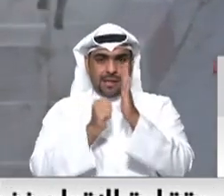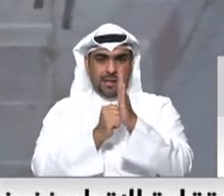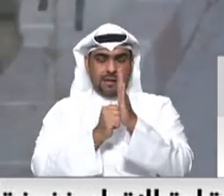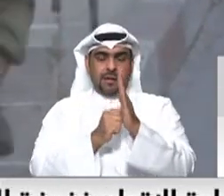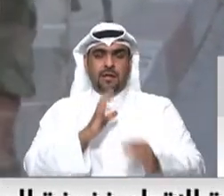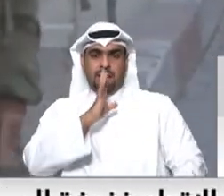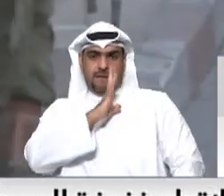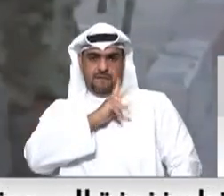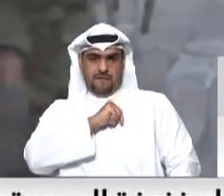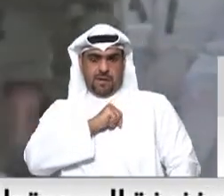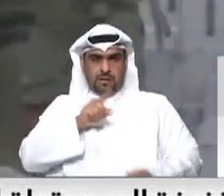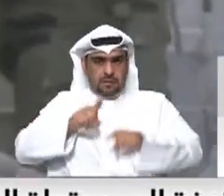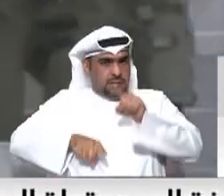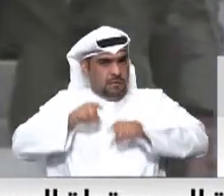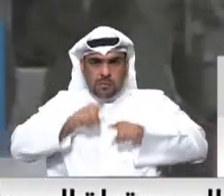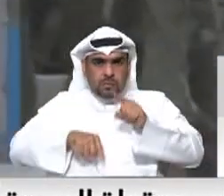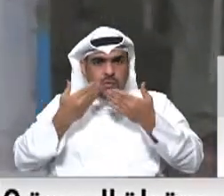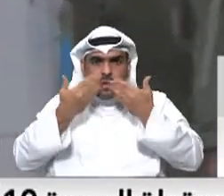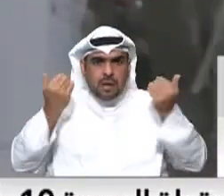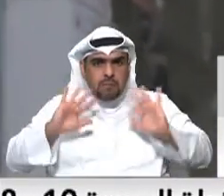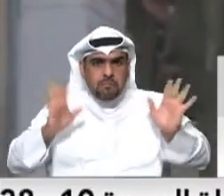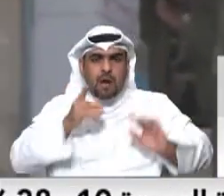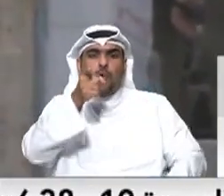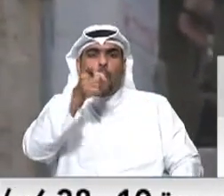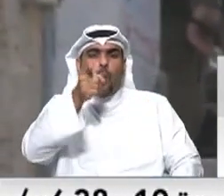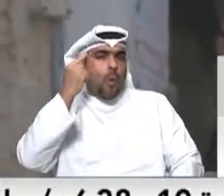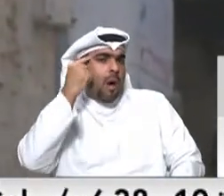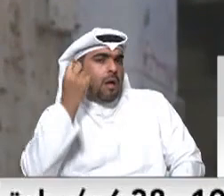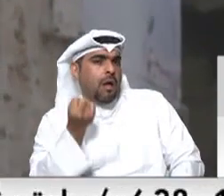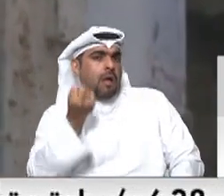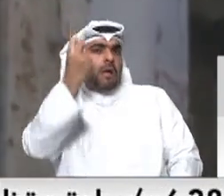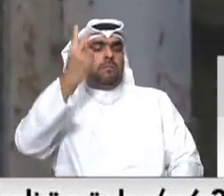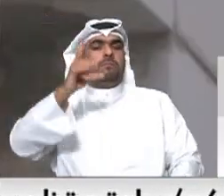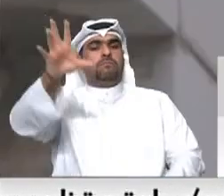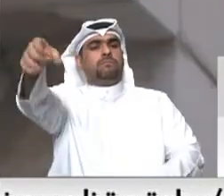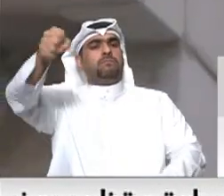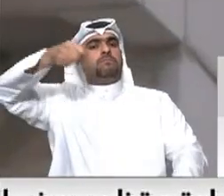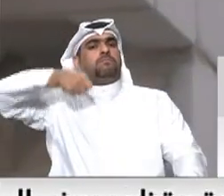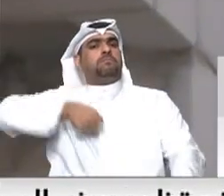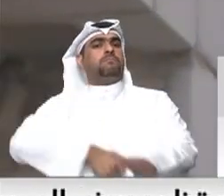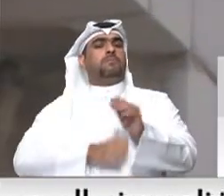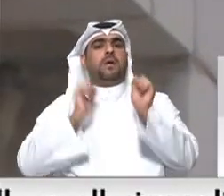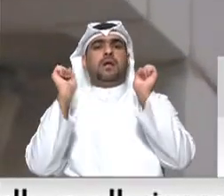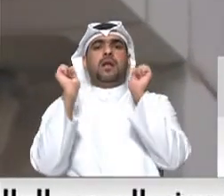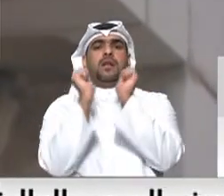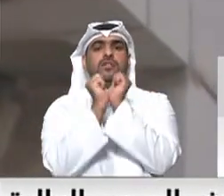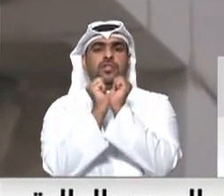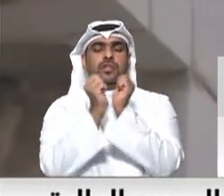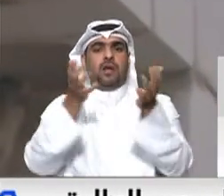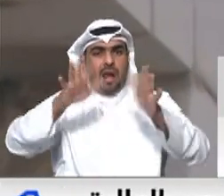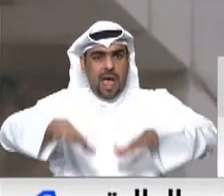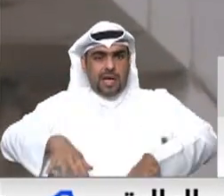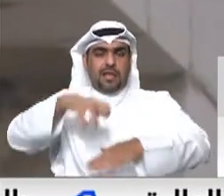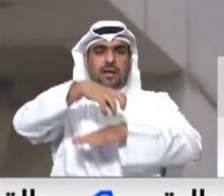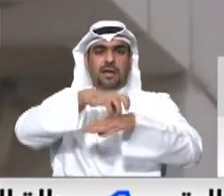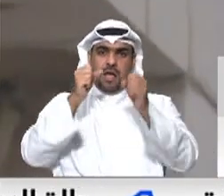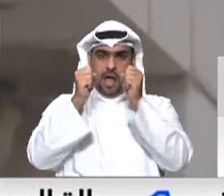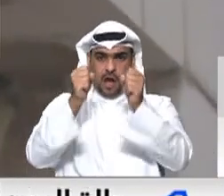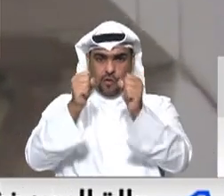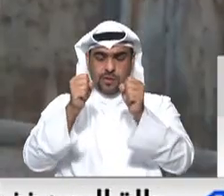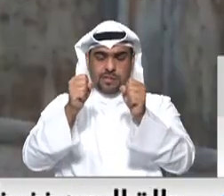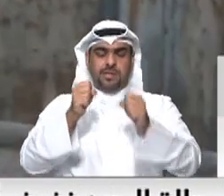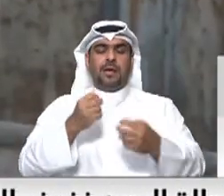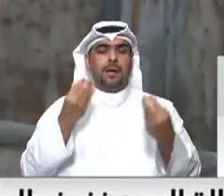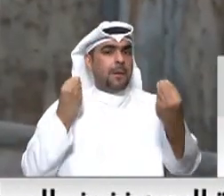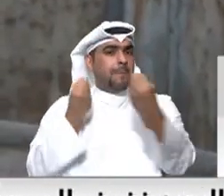الجمعة 15 فلسطينيا معظمهم من المدينة المقدسة، ومن بينهم والدو وأشقاء